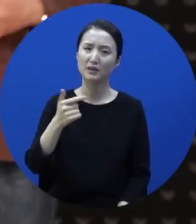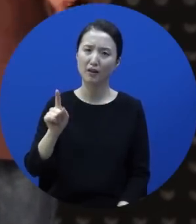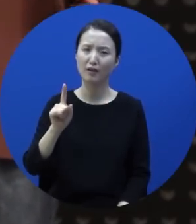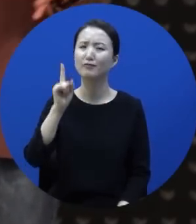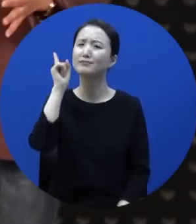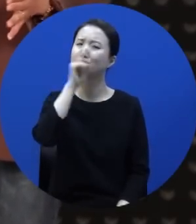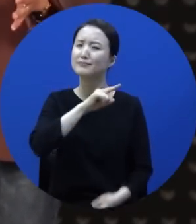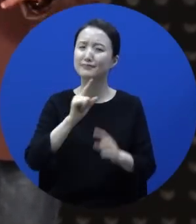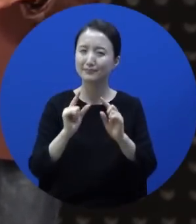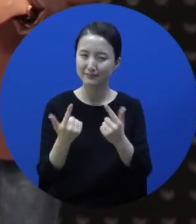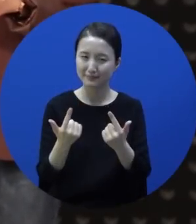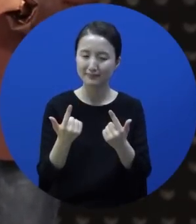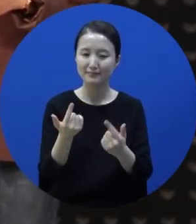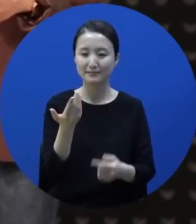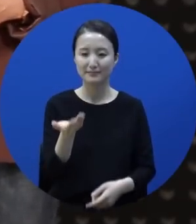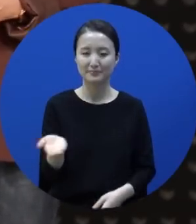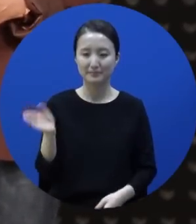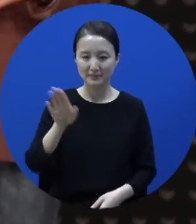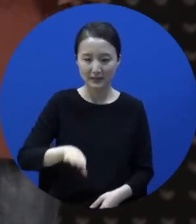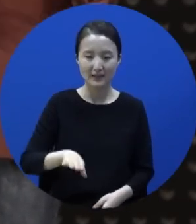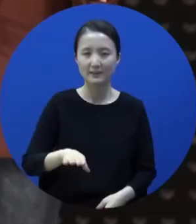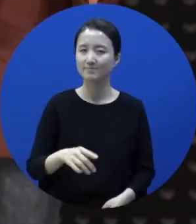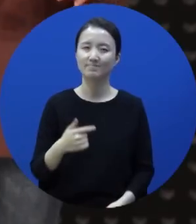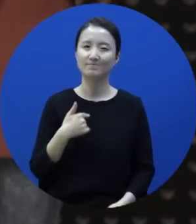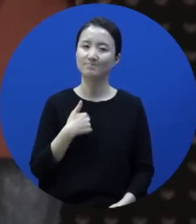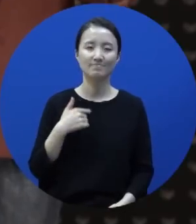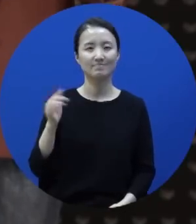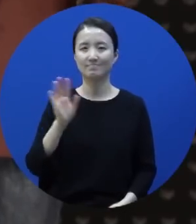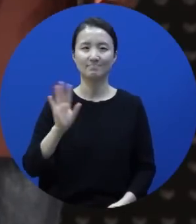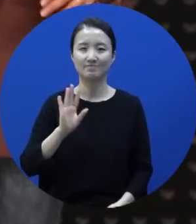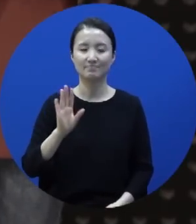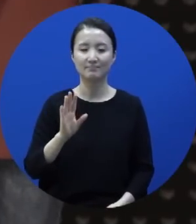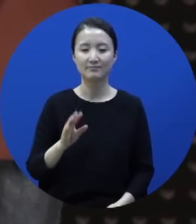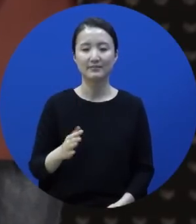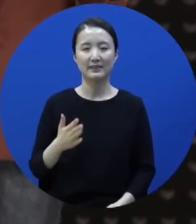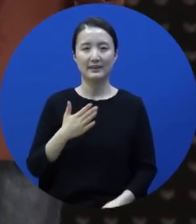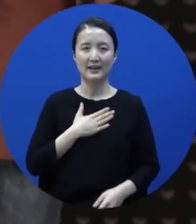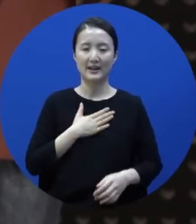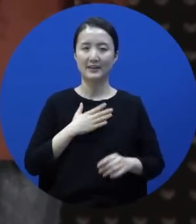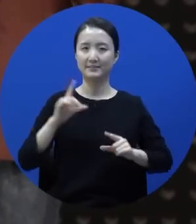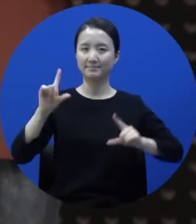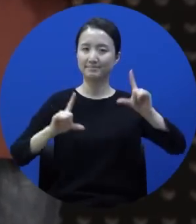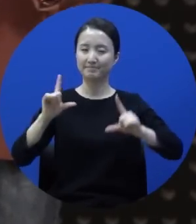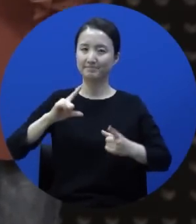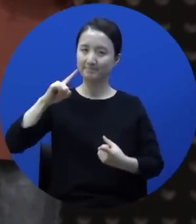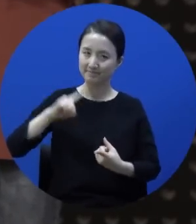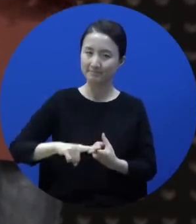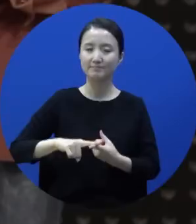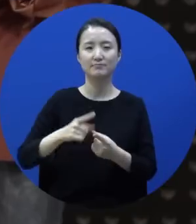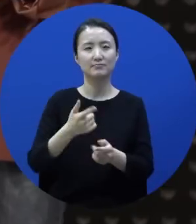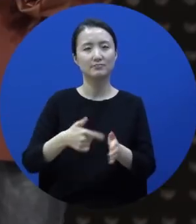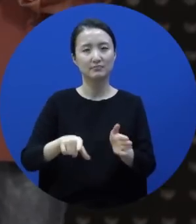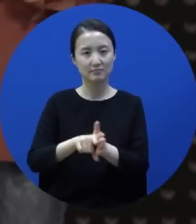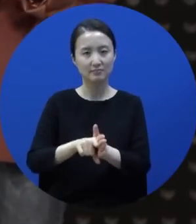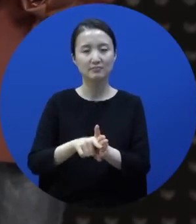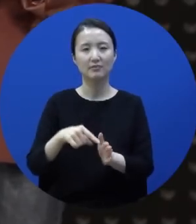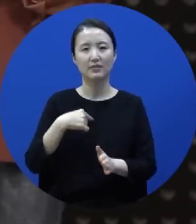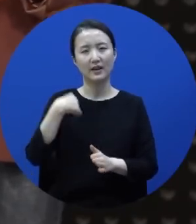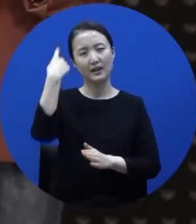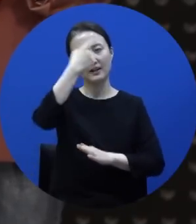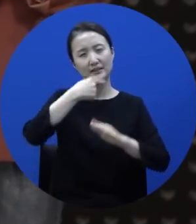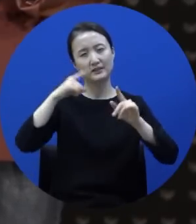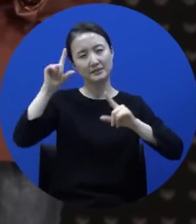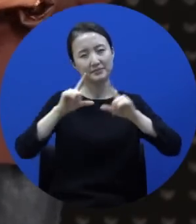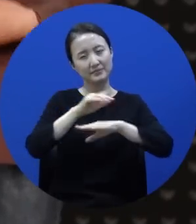저는 휴먼 브랜드라는 것에 집중하면서, 내가 나답게 살기 위해서 나의 이미지를 그대로 그려 넣을 수 있는